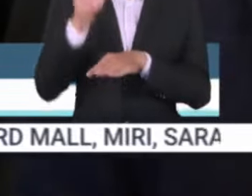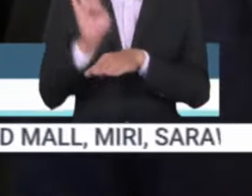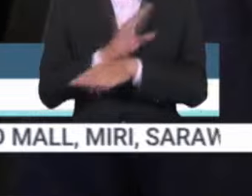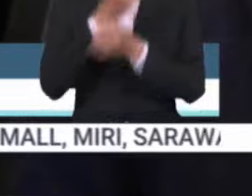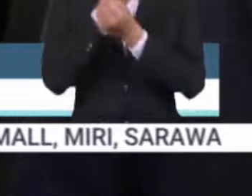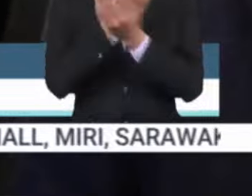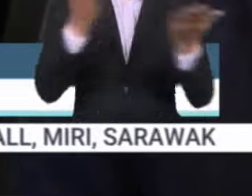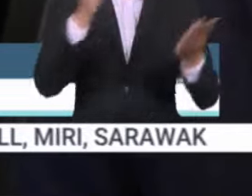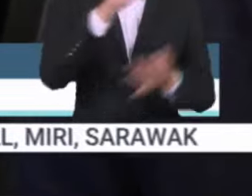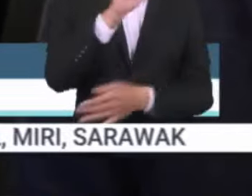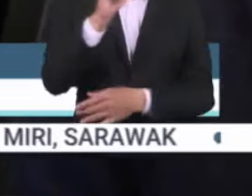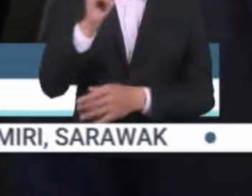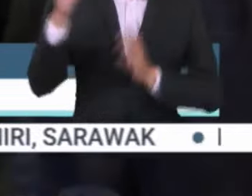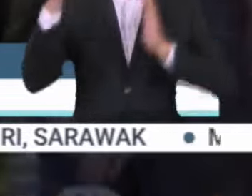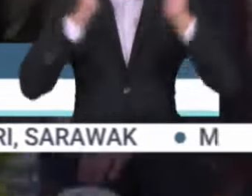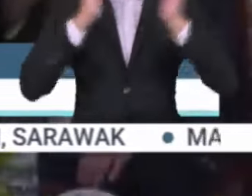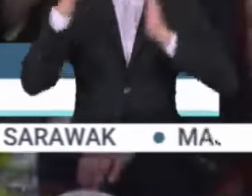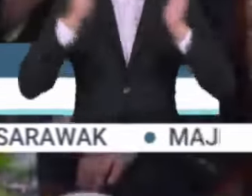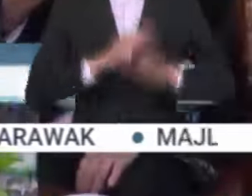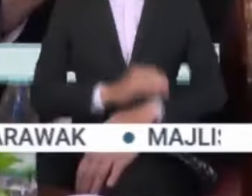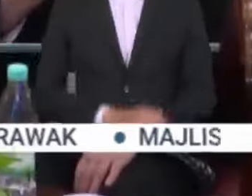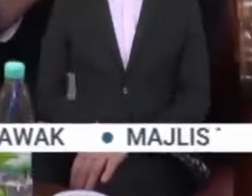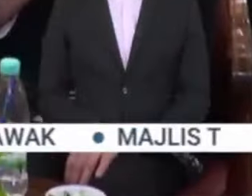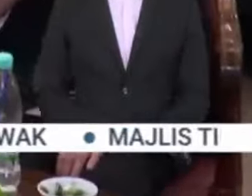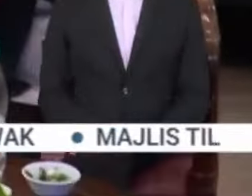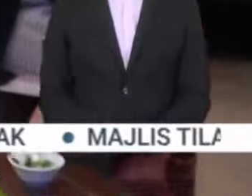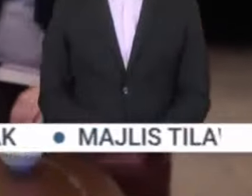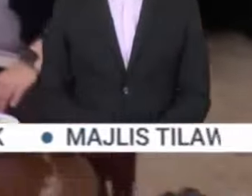maklumat kritikal negara.